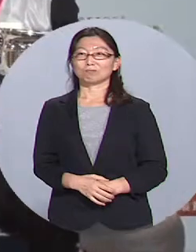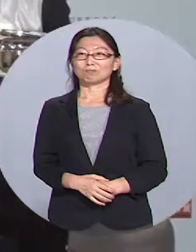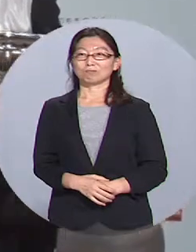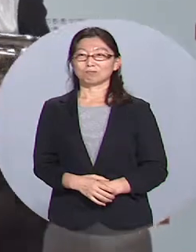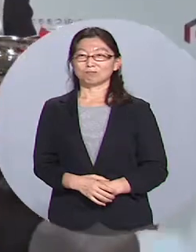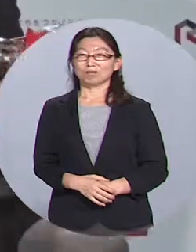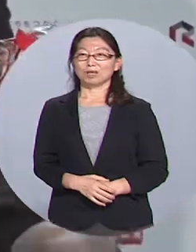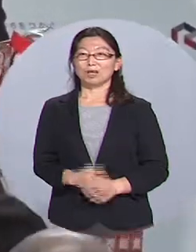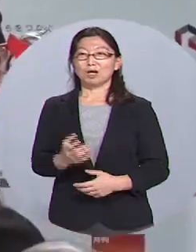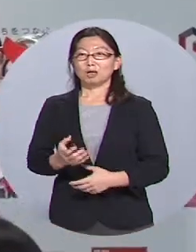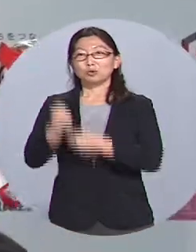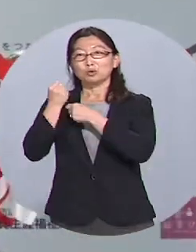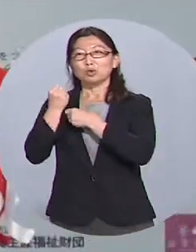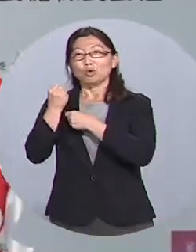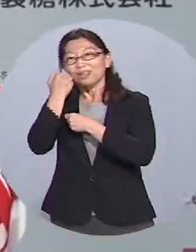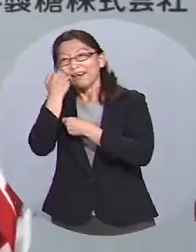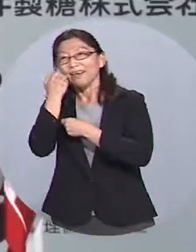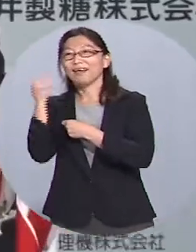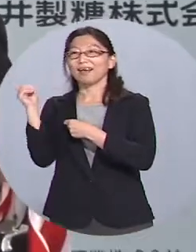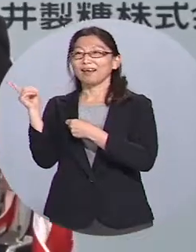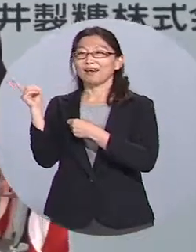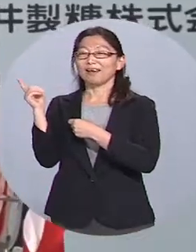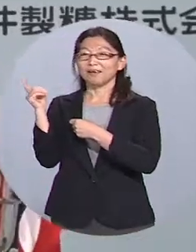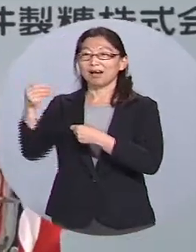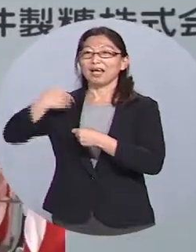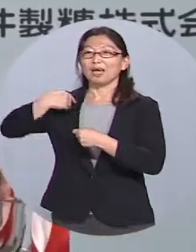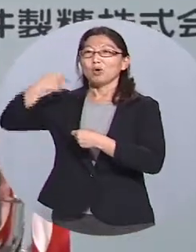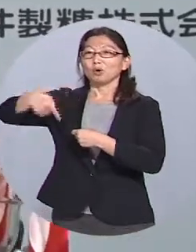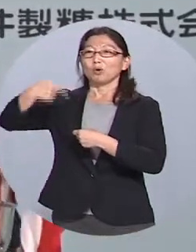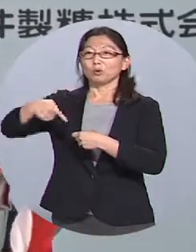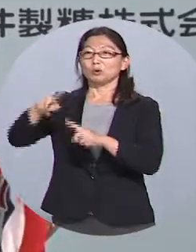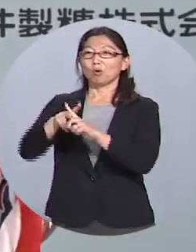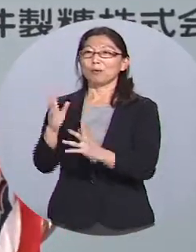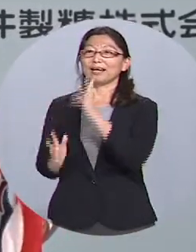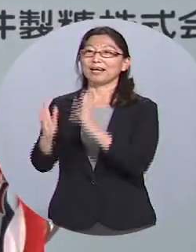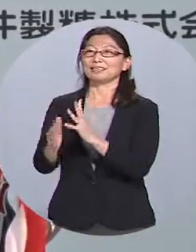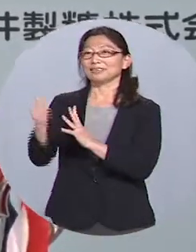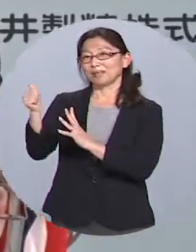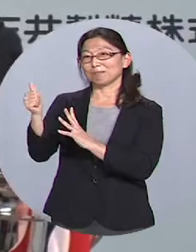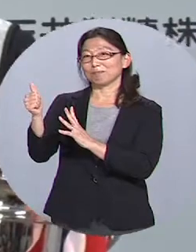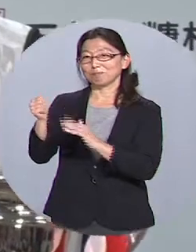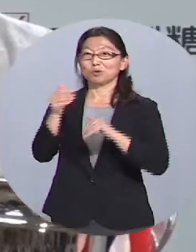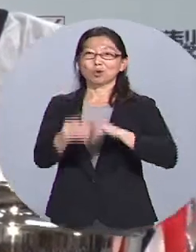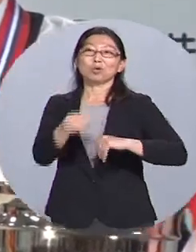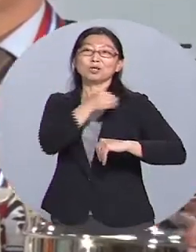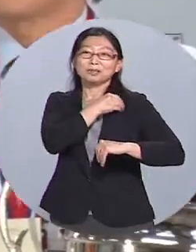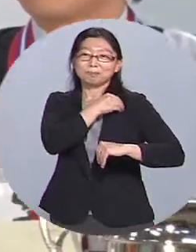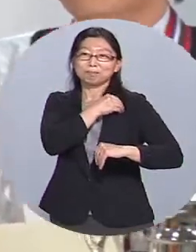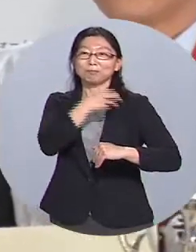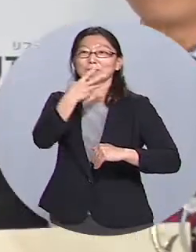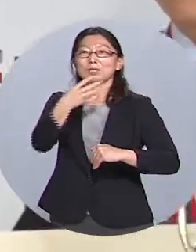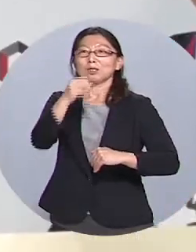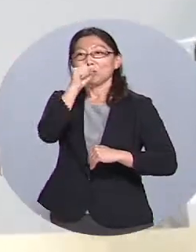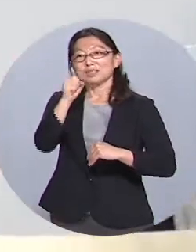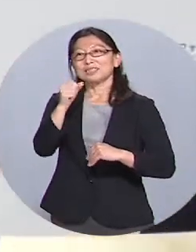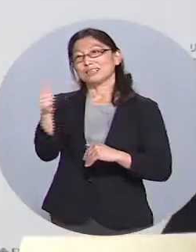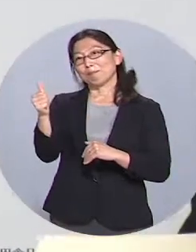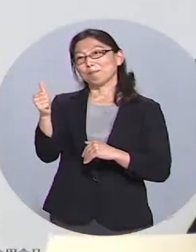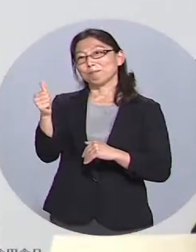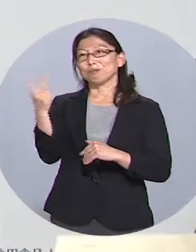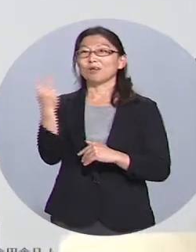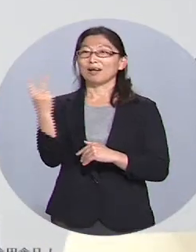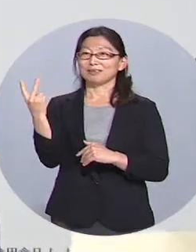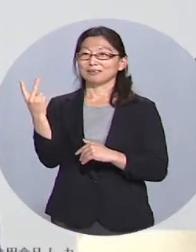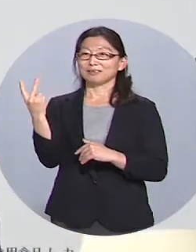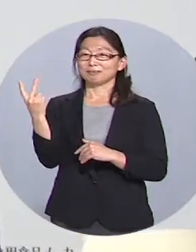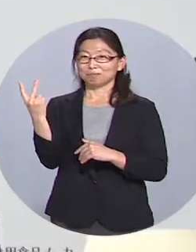甲子園優勝のメンバーは栄養教諭の小林洋介さんと調理員の三好圭一さん。小林さんに